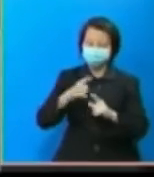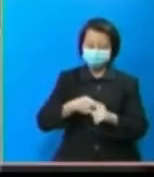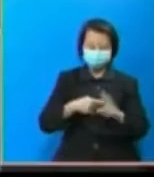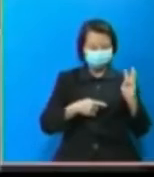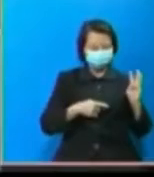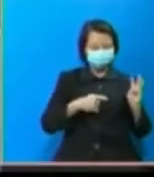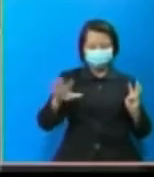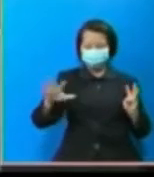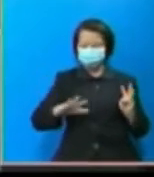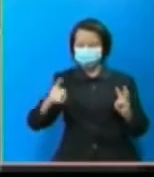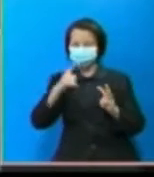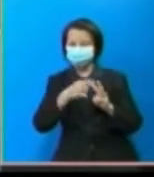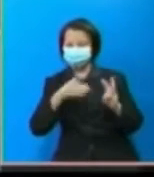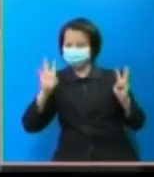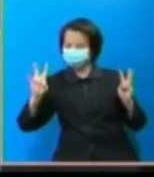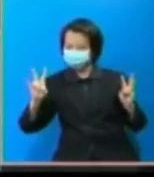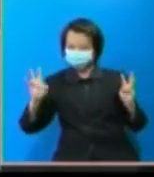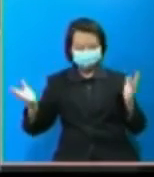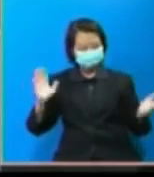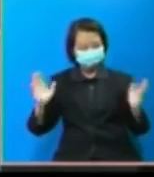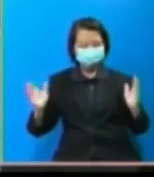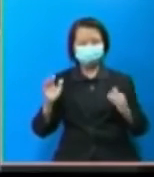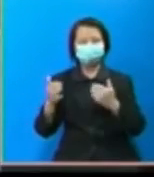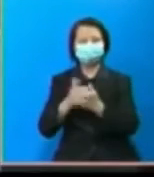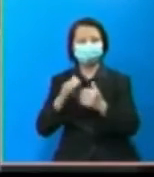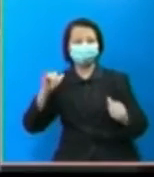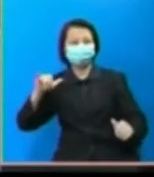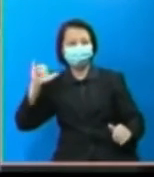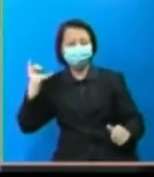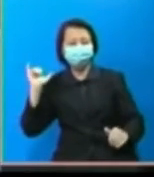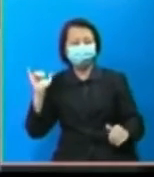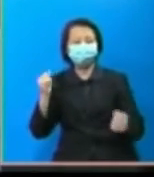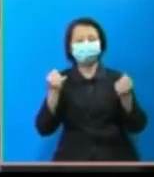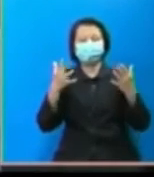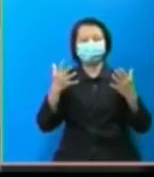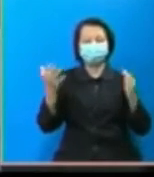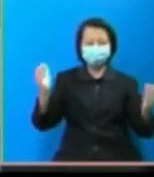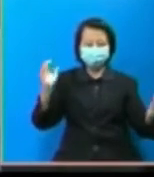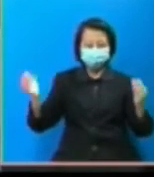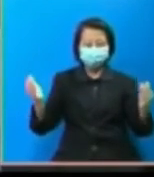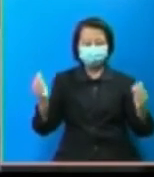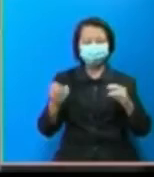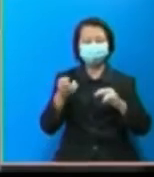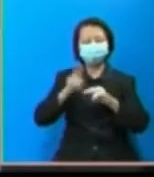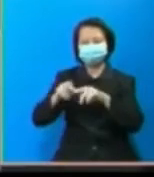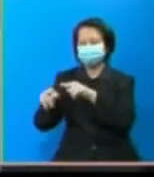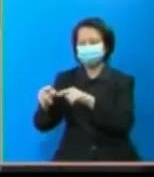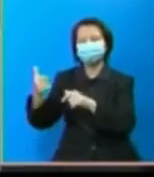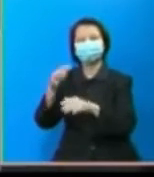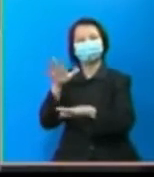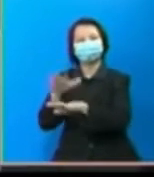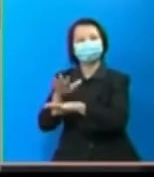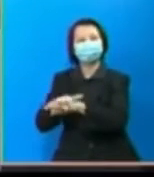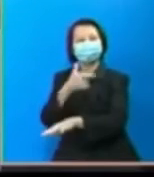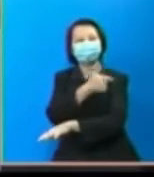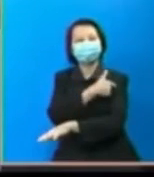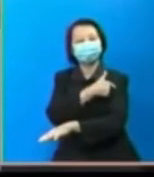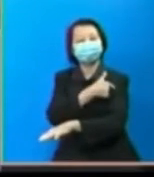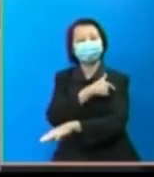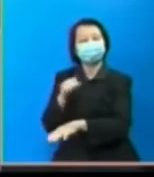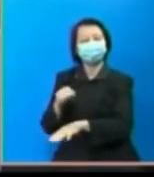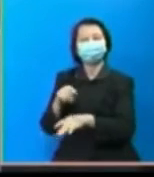bulan Jun dan kurator bulan julai sehingga hari semalam sebagai perbandingan peningkatan kadar vaksinasi pemberian